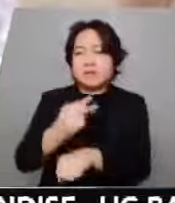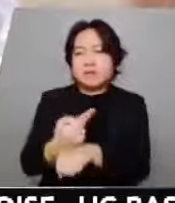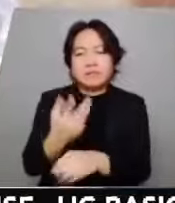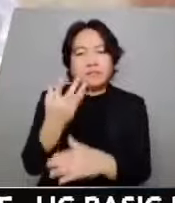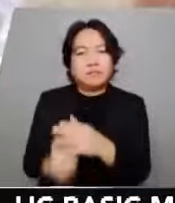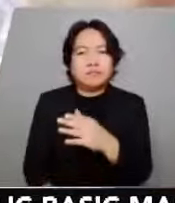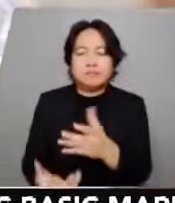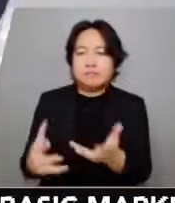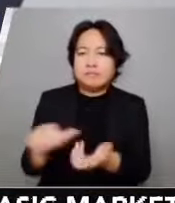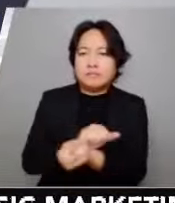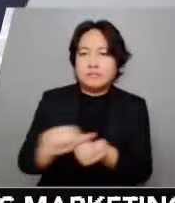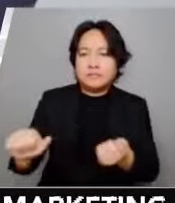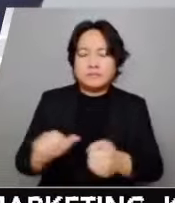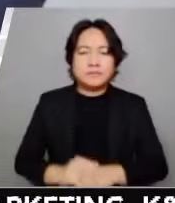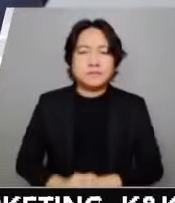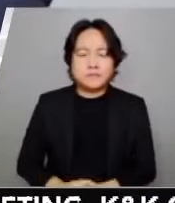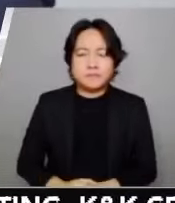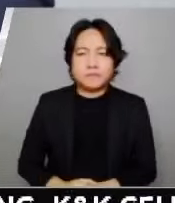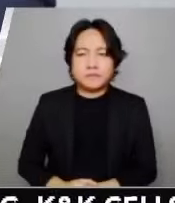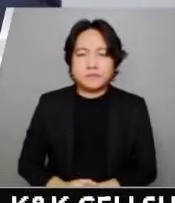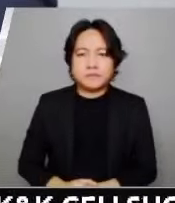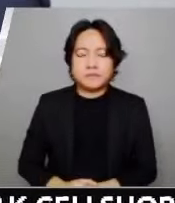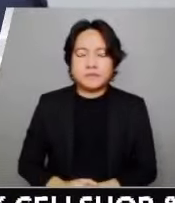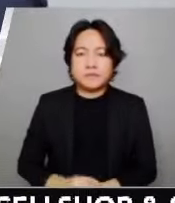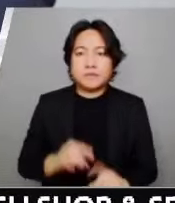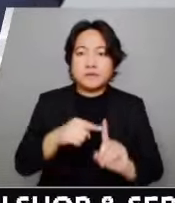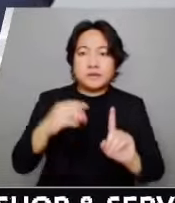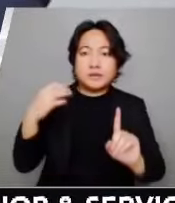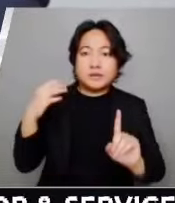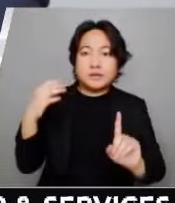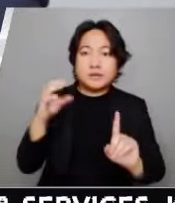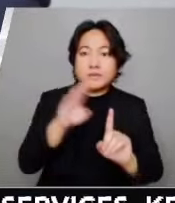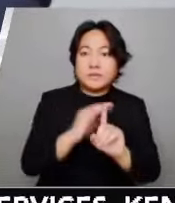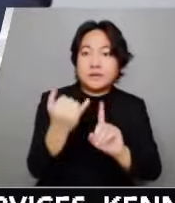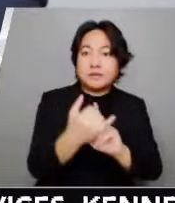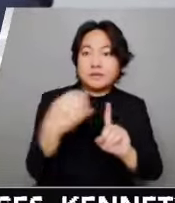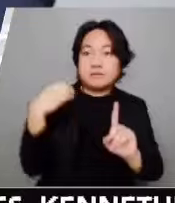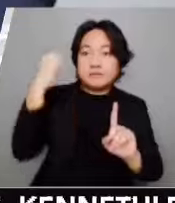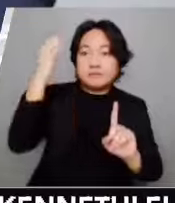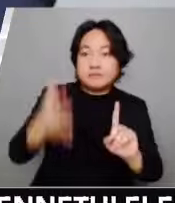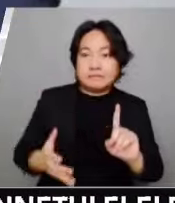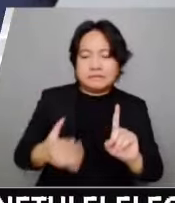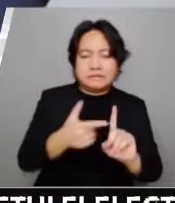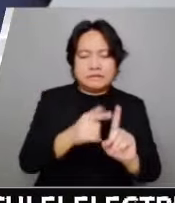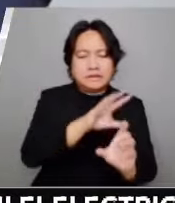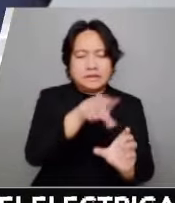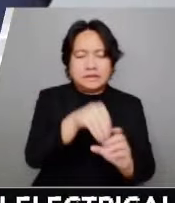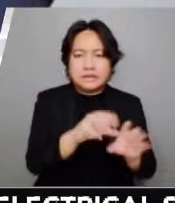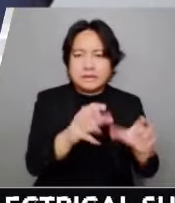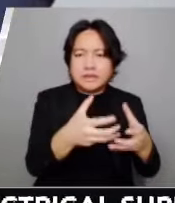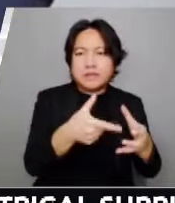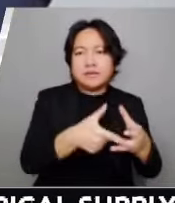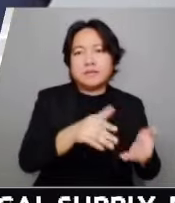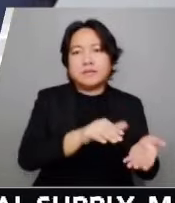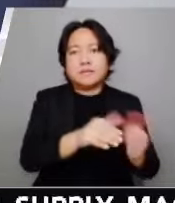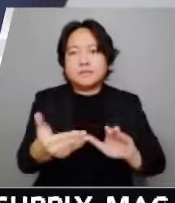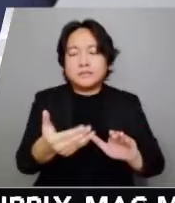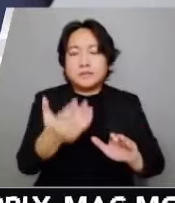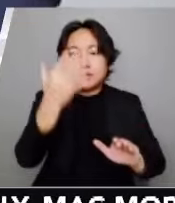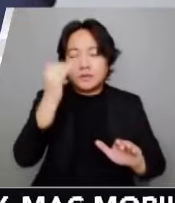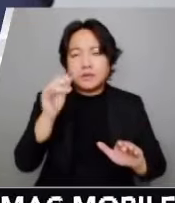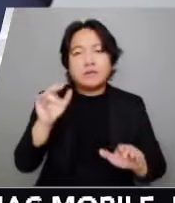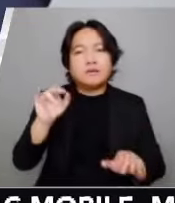Samantala, patay ang isang barangay chairman at kanyang mga kasama matapos na tambangan sa San Nicolas, Ilocos Norte. Sa San Carlos naman dito